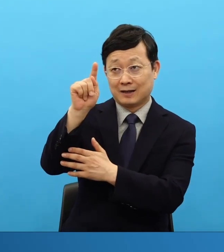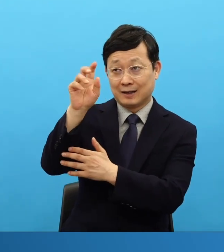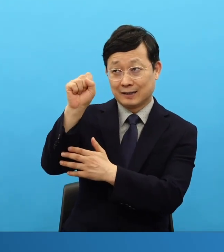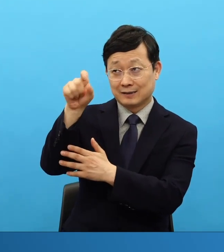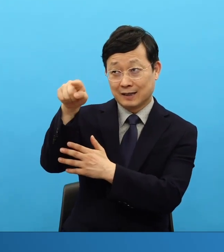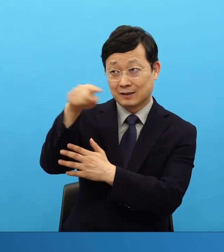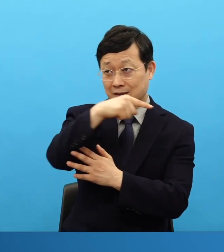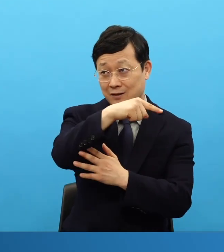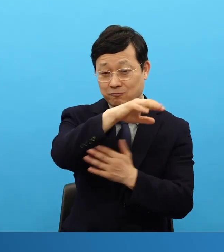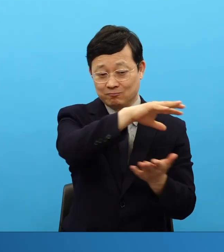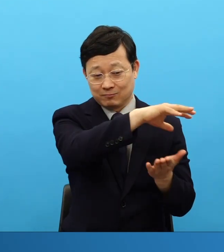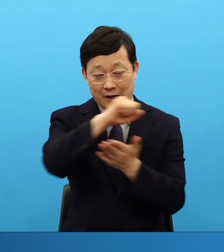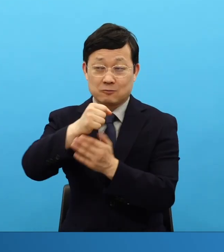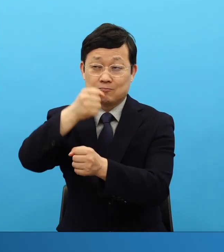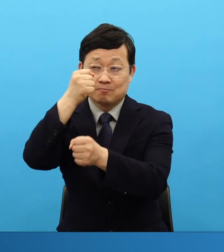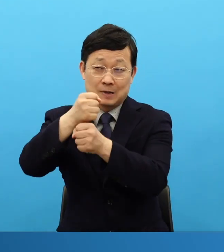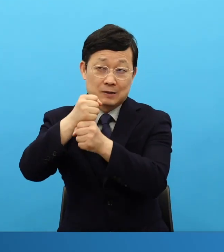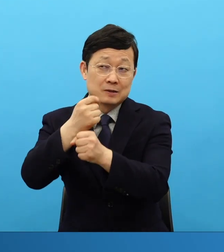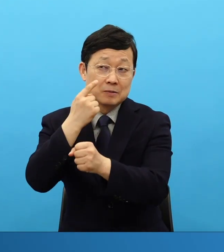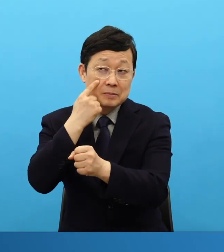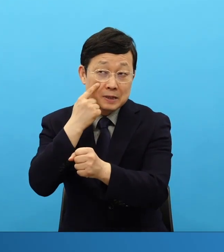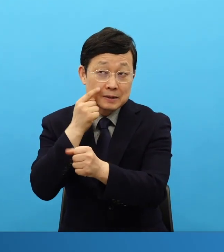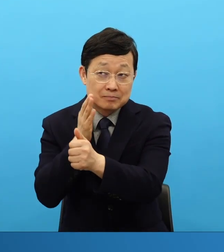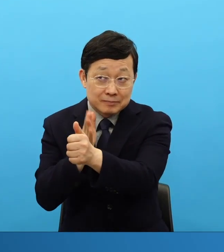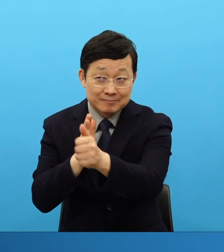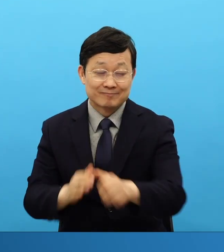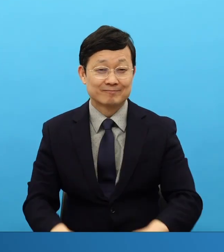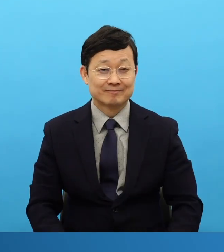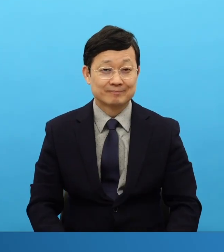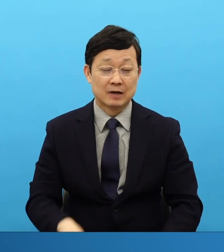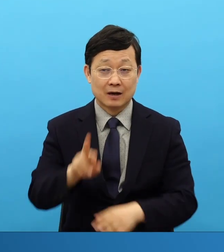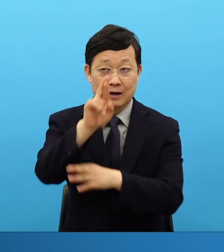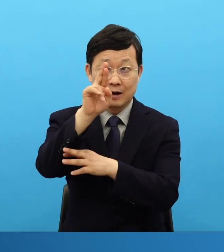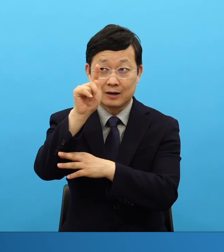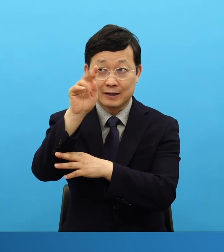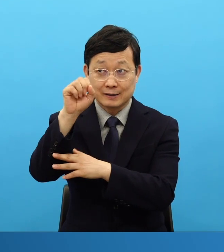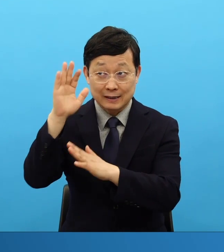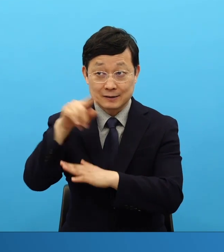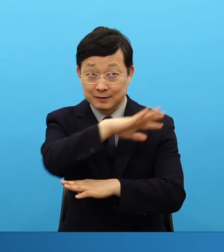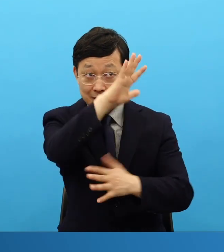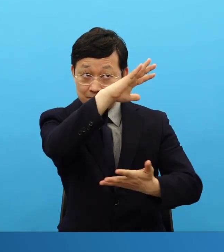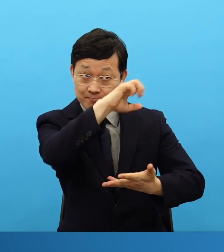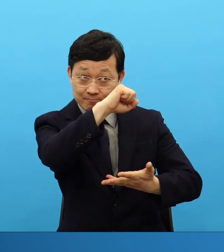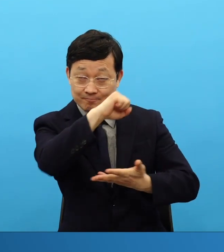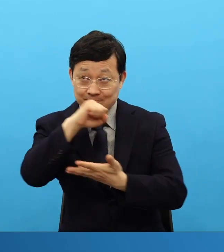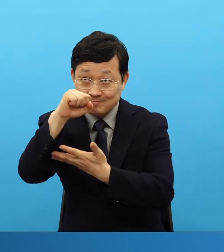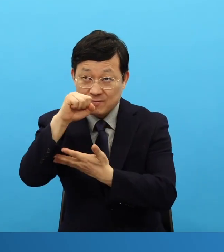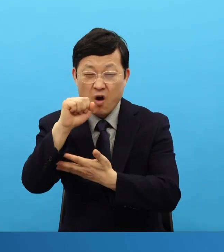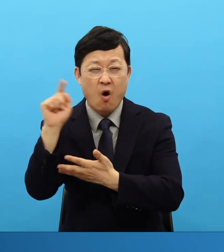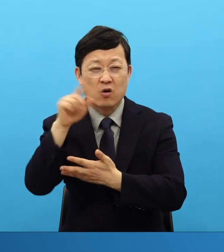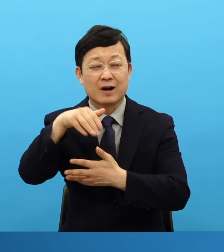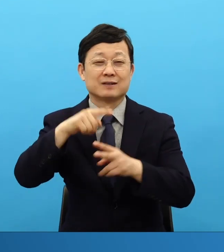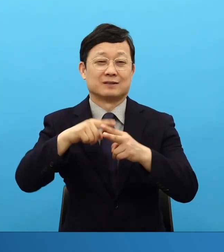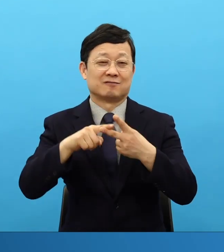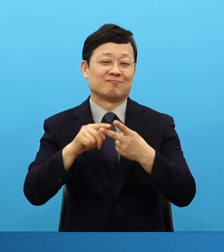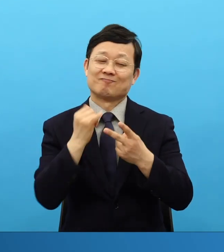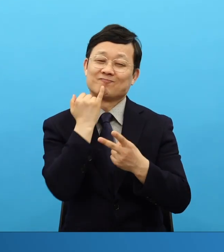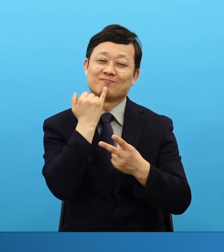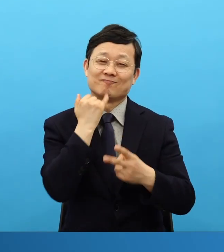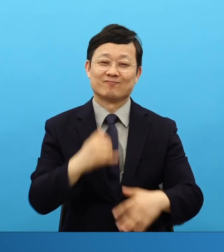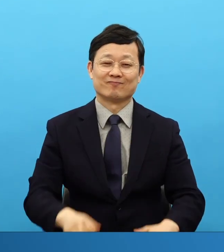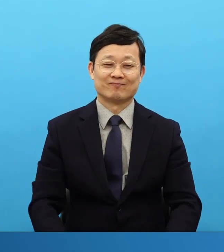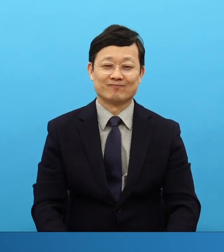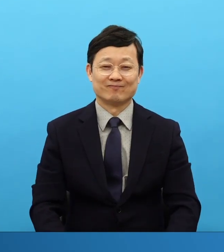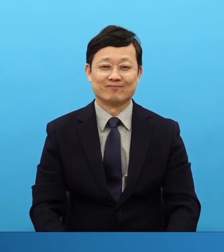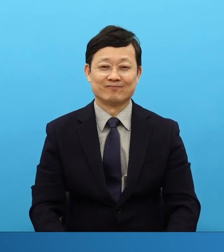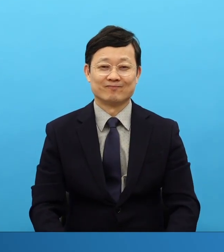돼요. And so we have to RTS 면 이런 능력 갖고 있으면 어디 가도 괜찮아요. And if you have this, then you can do anything wherever you go. 그럼 어떤 내용이 나옵니까? Then what